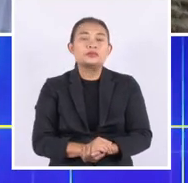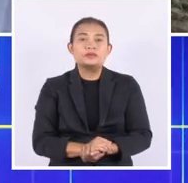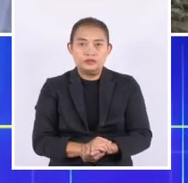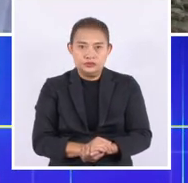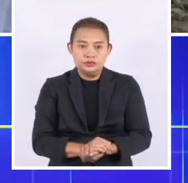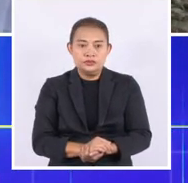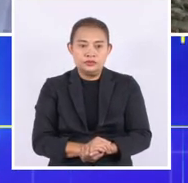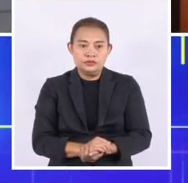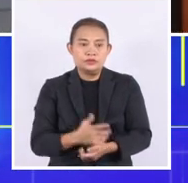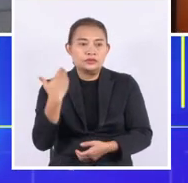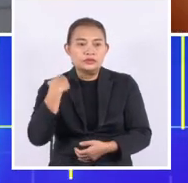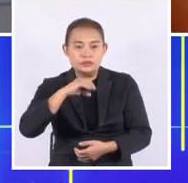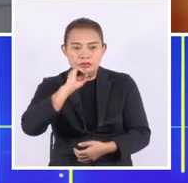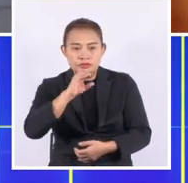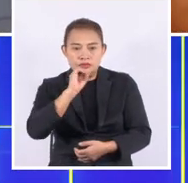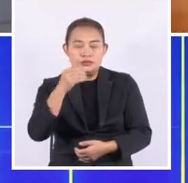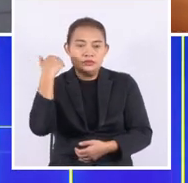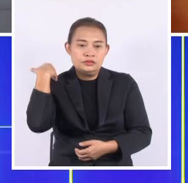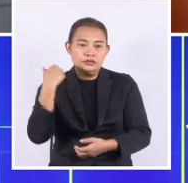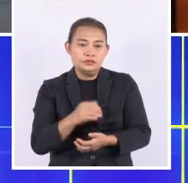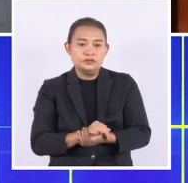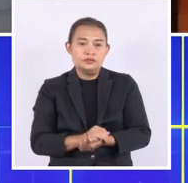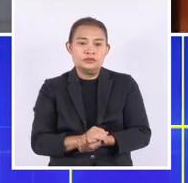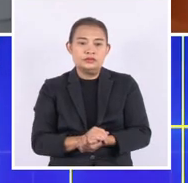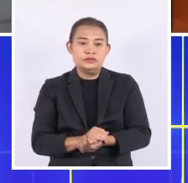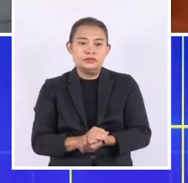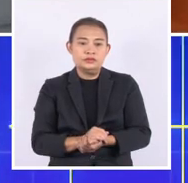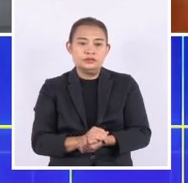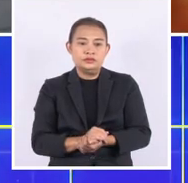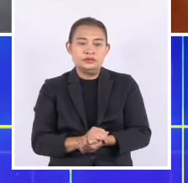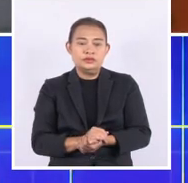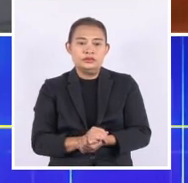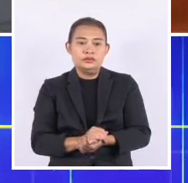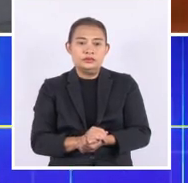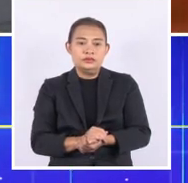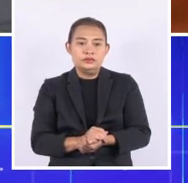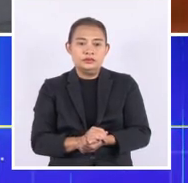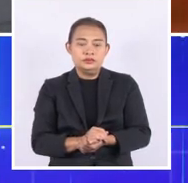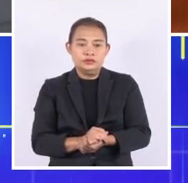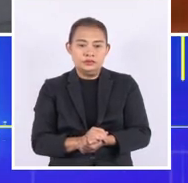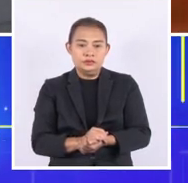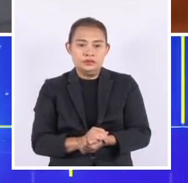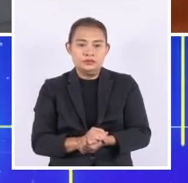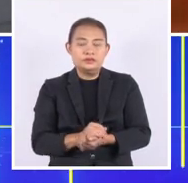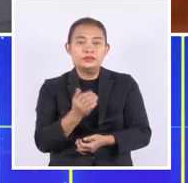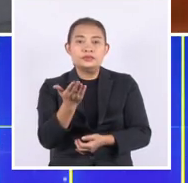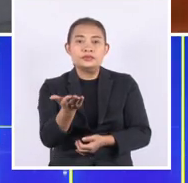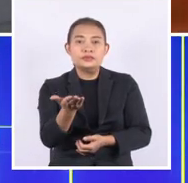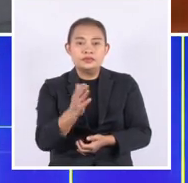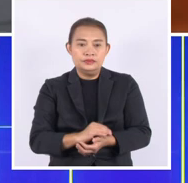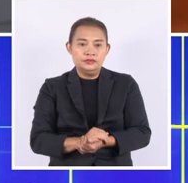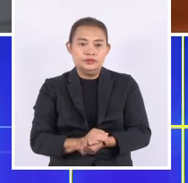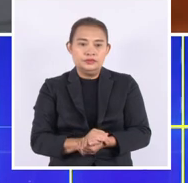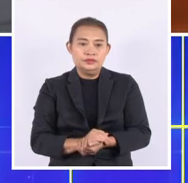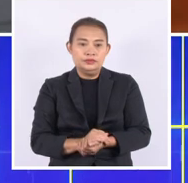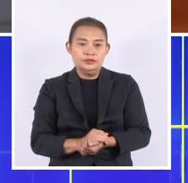ท่านเดี๋ยวบอกให้จัดๆเลย ค่ะนะ โอ้โหไอ้ผมนี่ดี ๆ ผม นี่แล้ว นั่นแหละหยุดเอาไว้ตรงนั้น